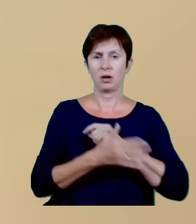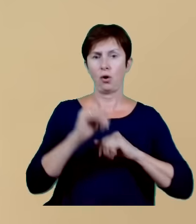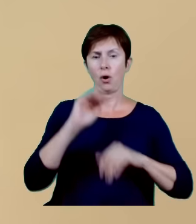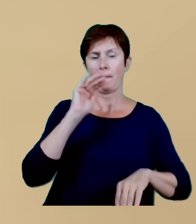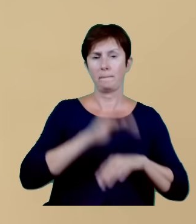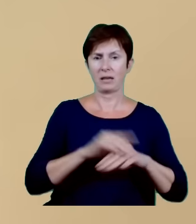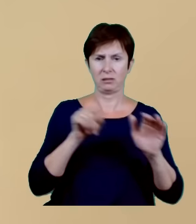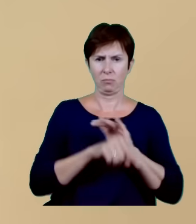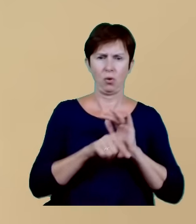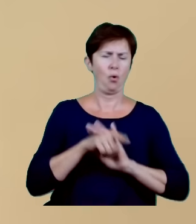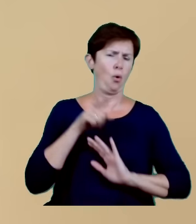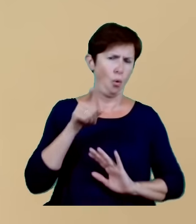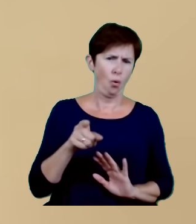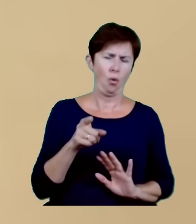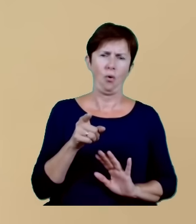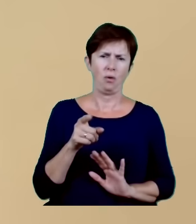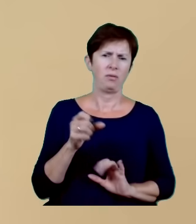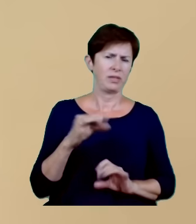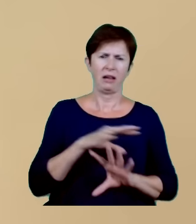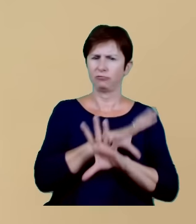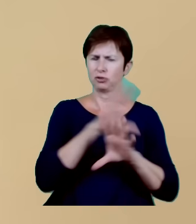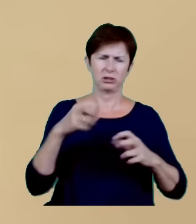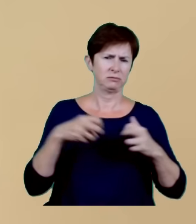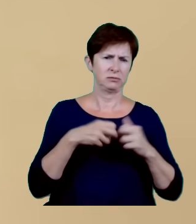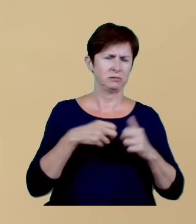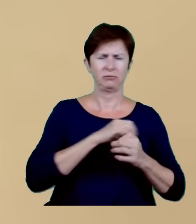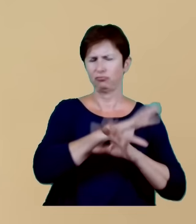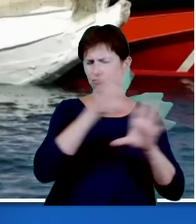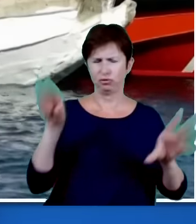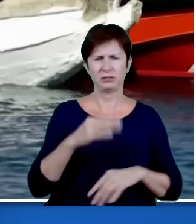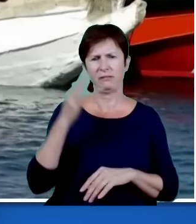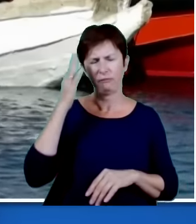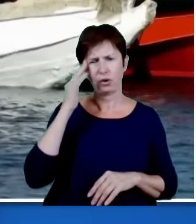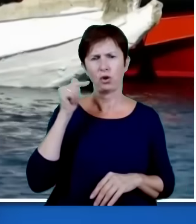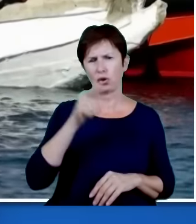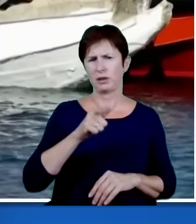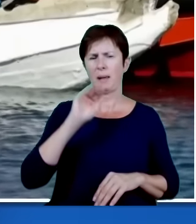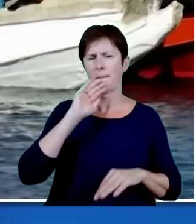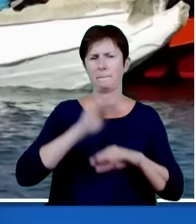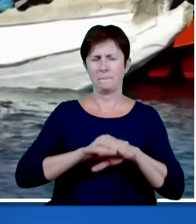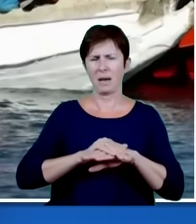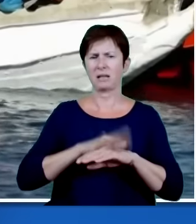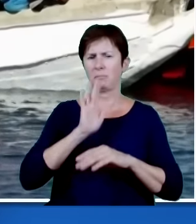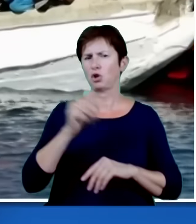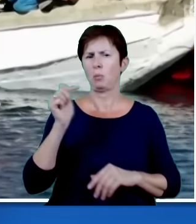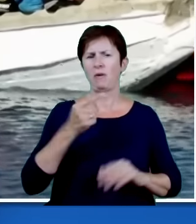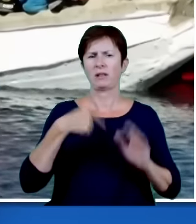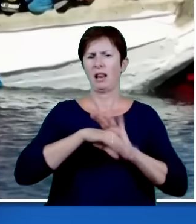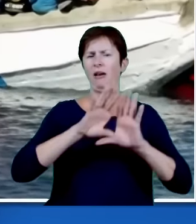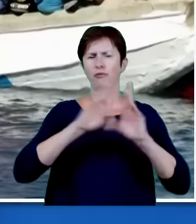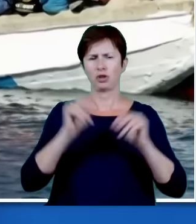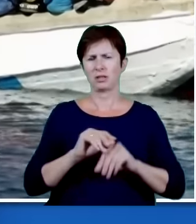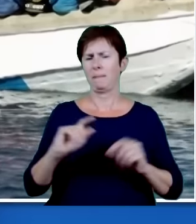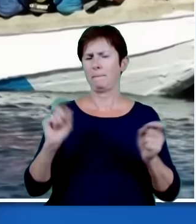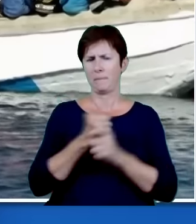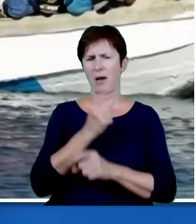w oczywisty sposób wszyscy w Brukseli w Strasburgu wiedzą że on będzie obowiązywać wszystkie kraje członkowskie w tym